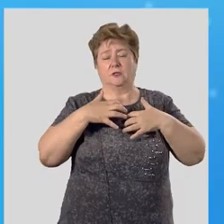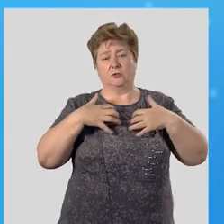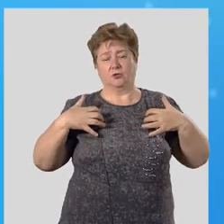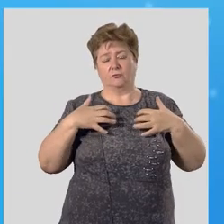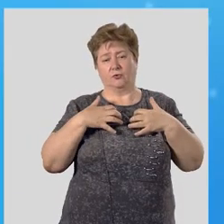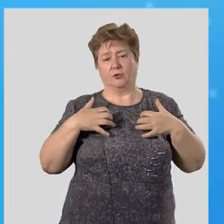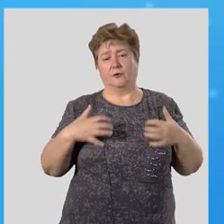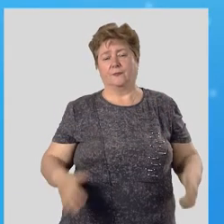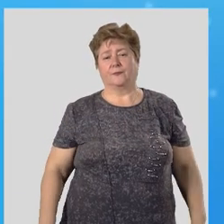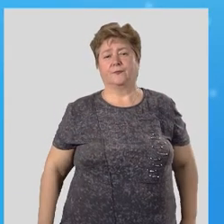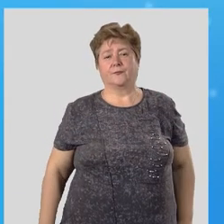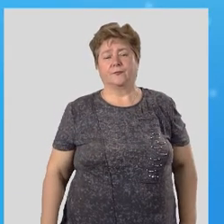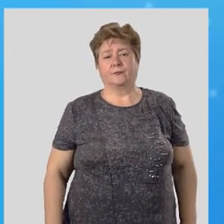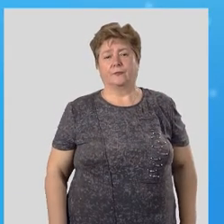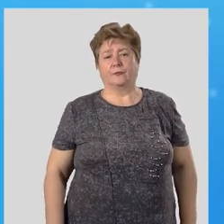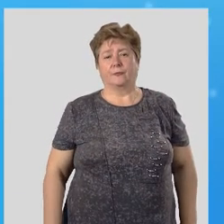животных.